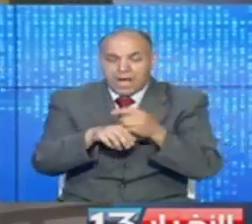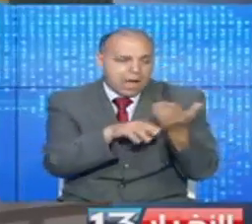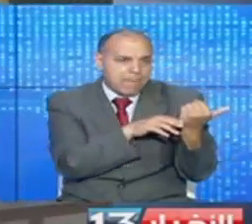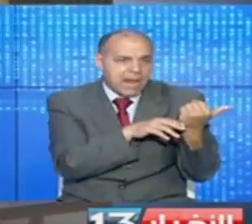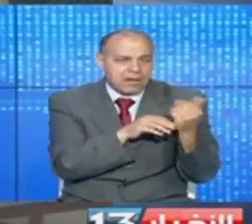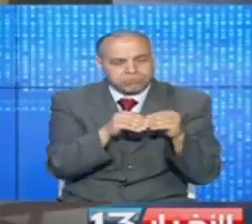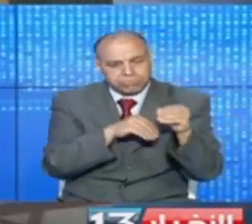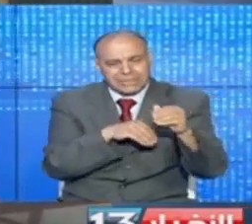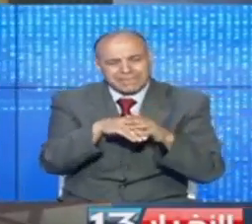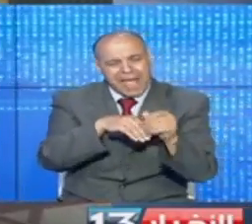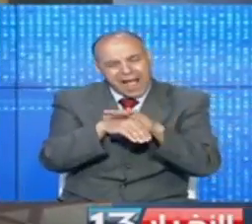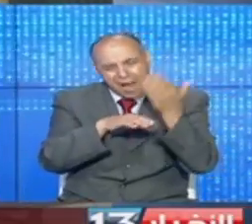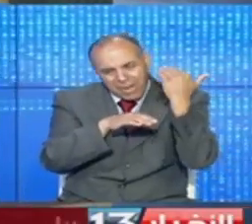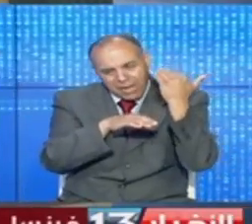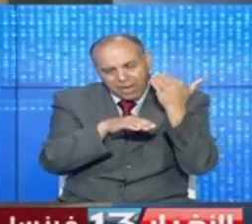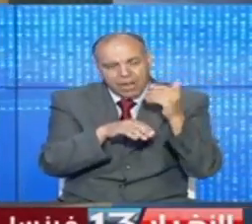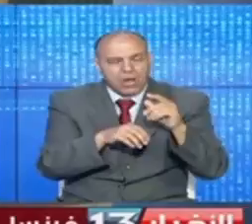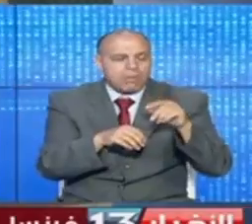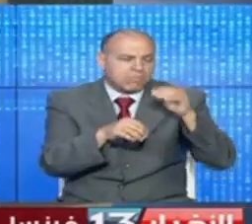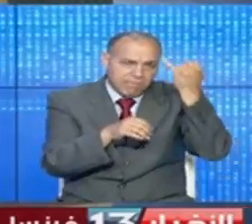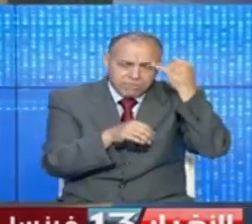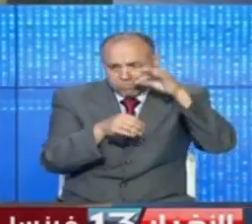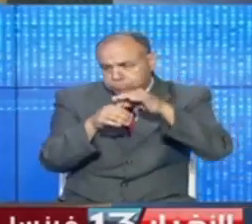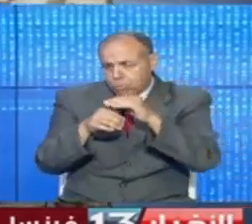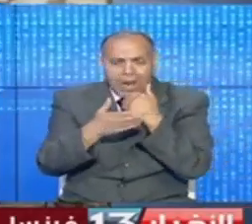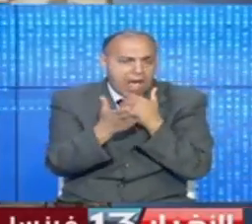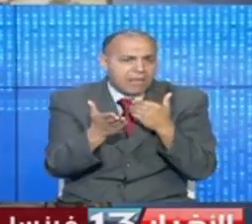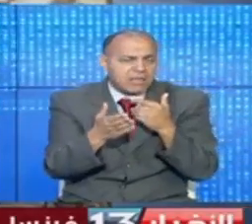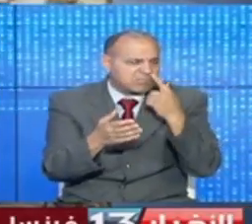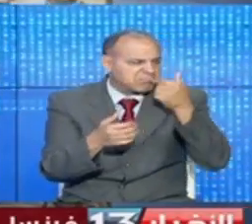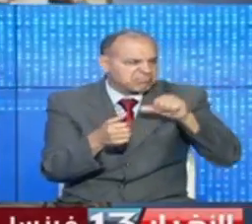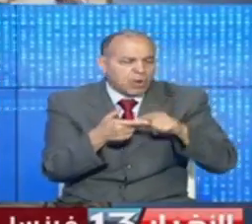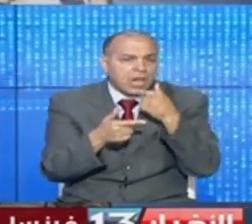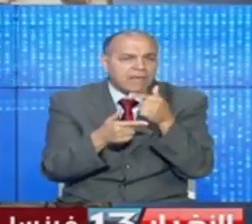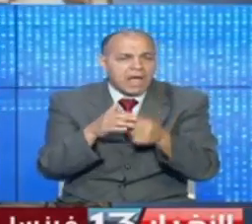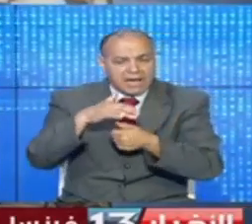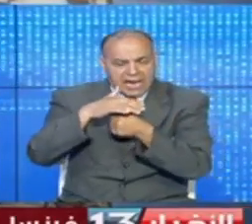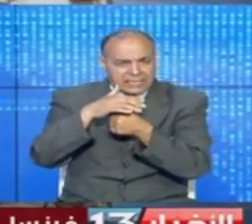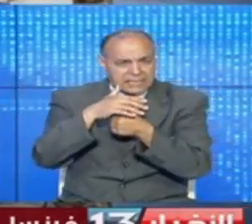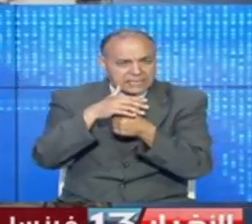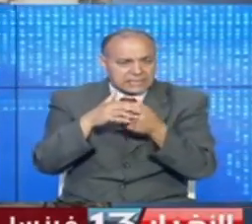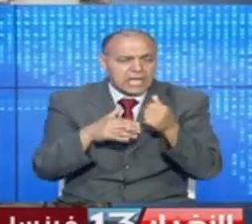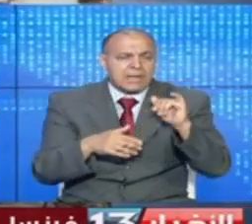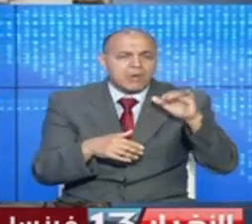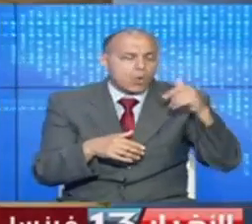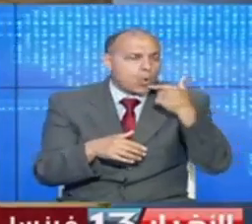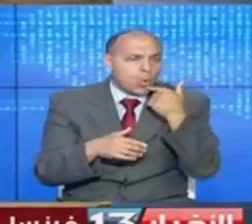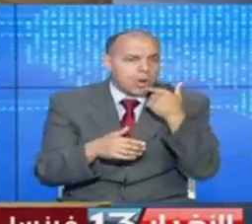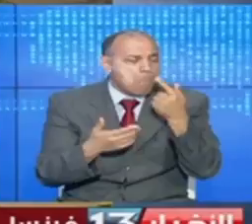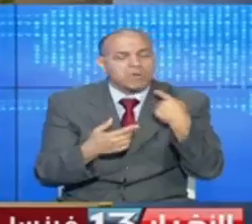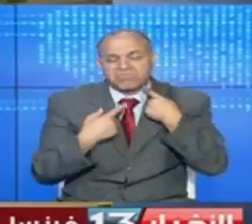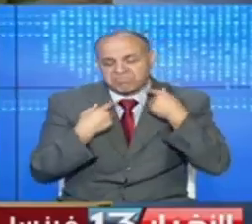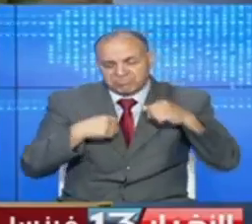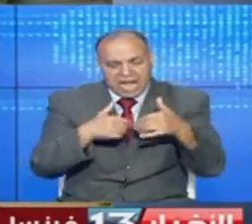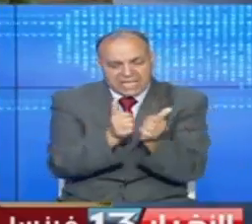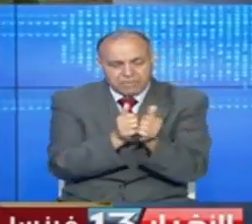جرى تأجيلها بسبب الجائحة، وتشير استطلاعات الرأي إلى نتيجة سيئة للغاية للرئيس إيمانويل ماكرون الذي قد يفشل